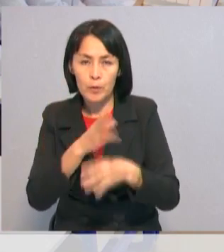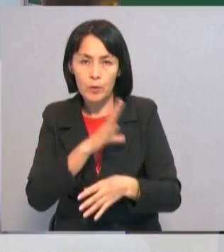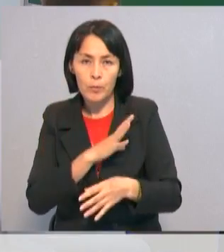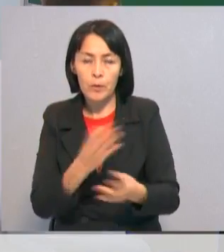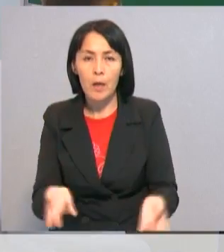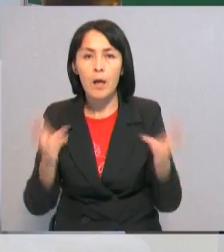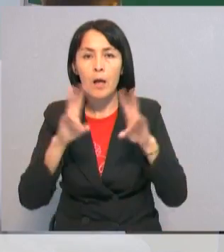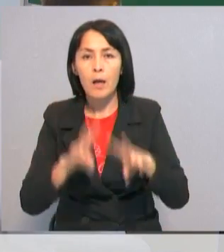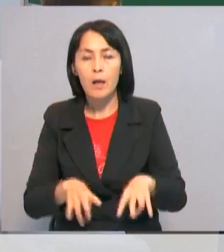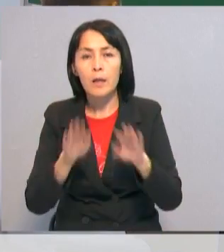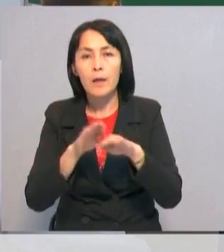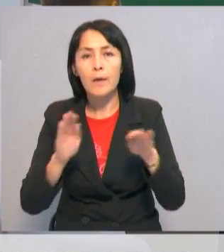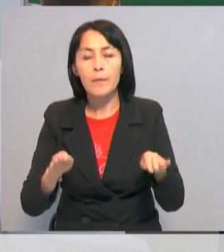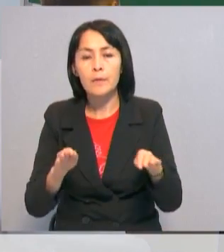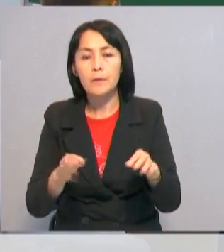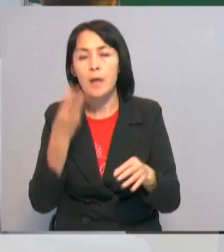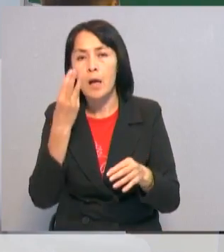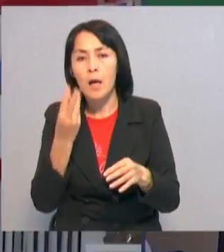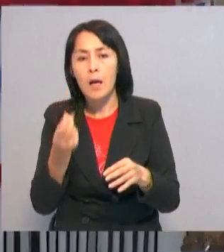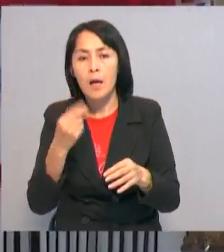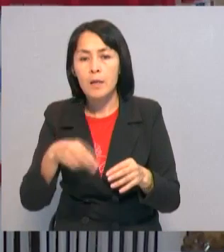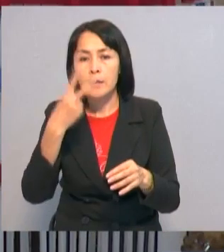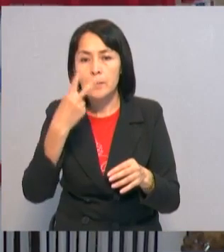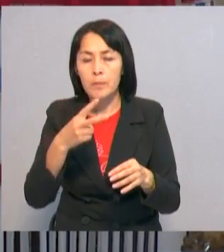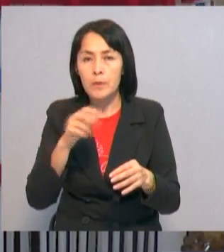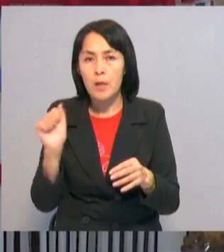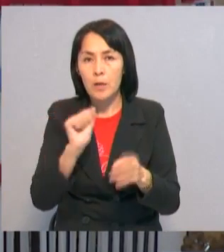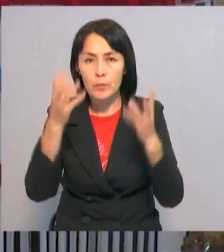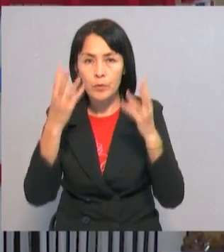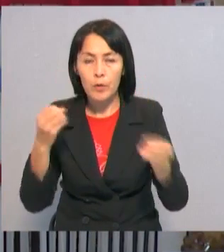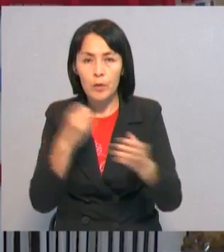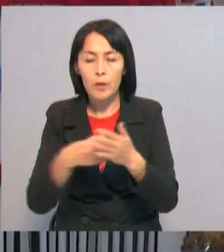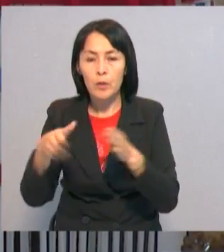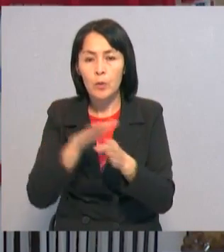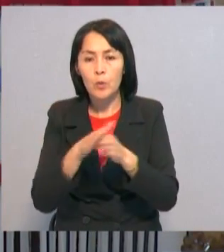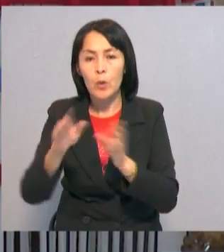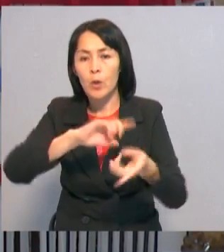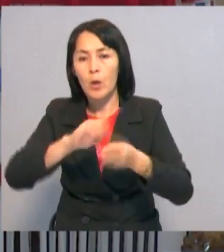үлгерсе, қалған балаларға, яғни қалған қаражат 20 тамызға дейін толық